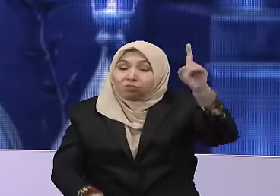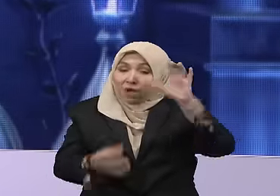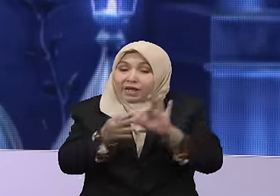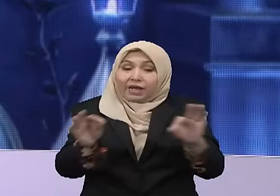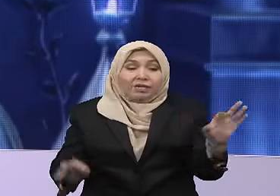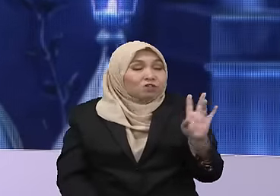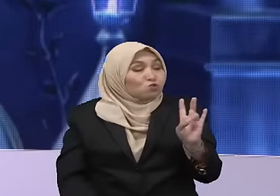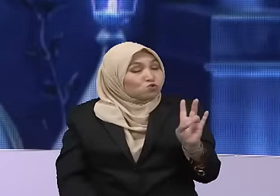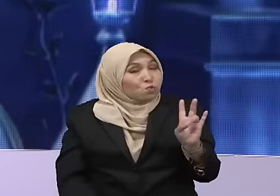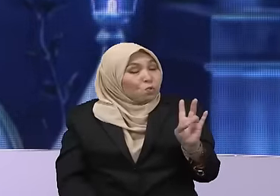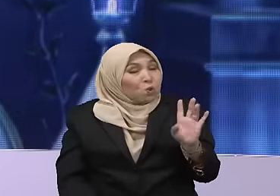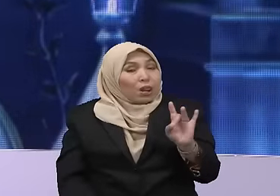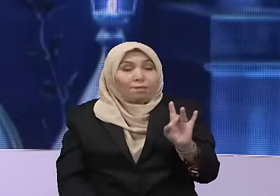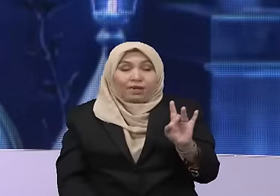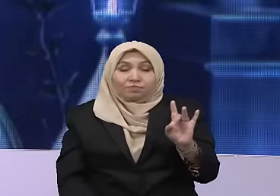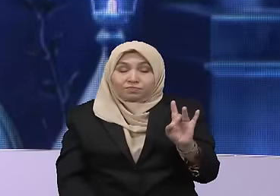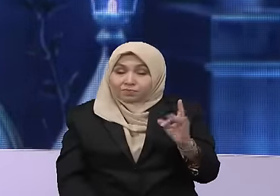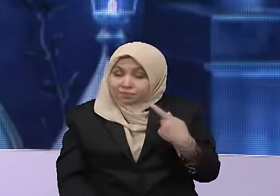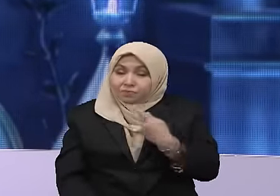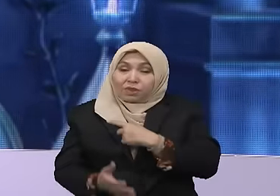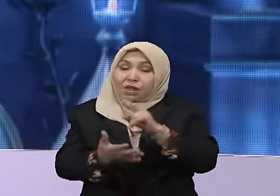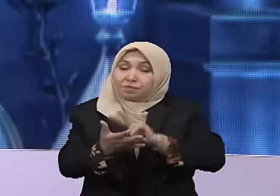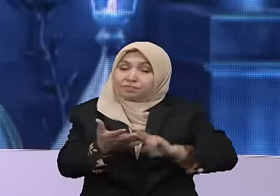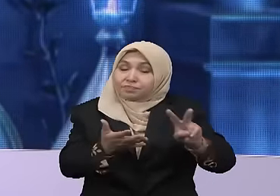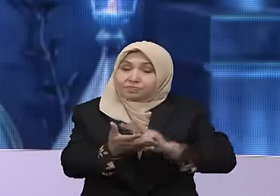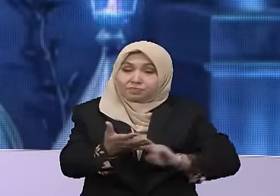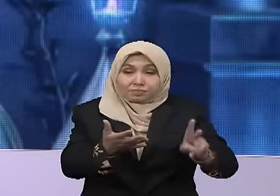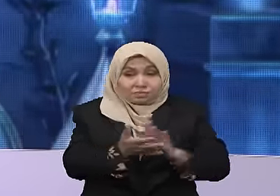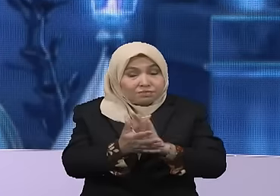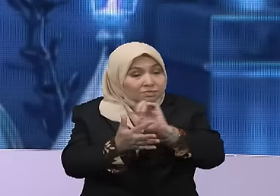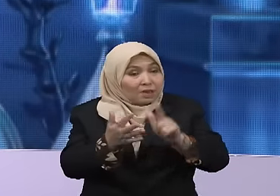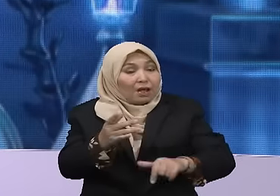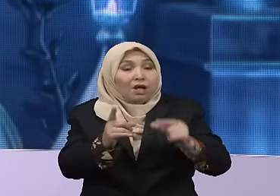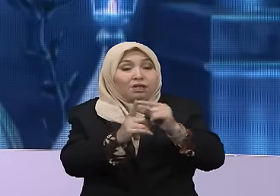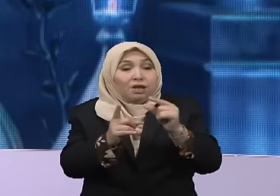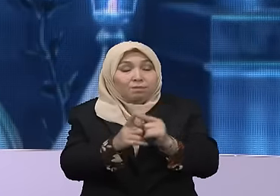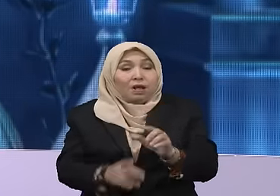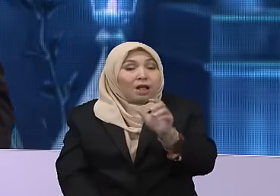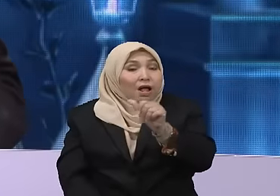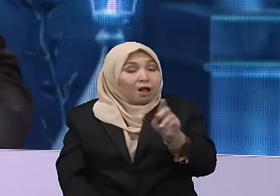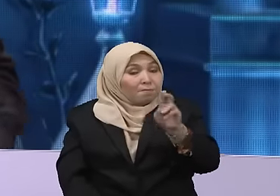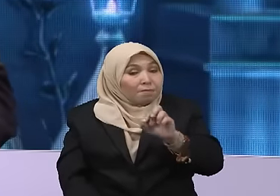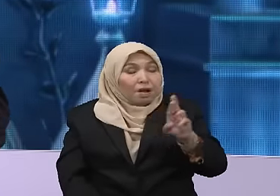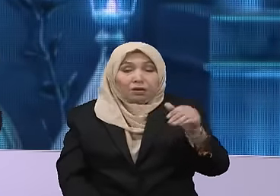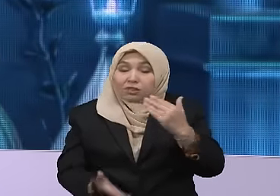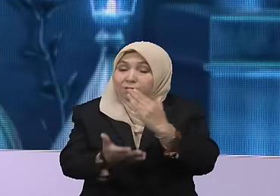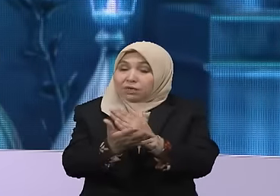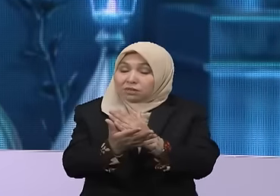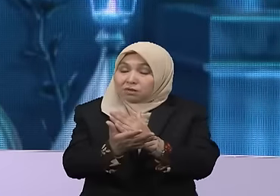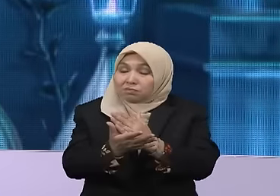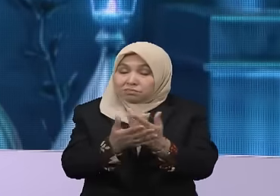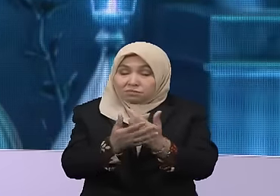yang ke-78 kita nak baca, antaranya pada kalimah akbar, bila kita waqaf,